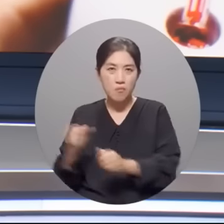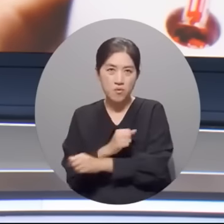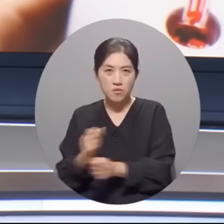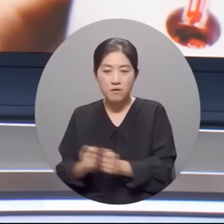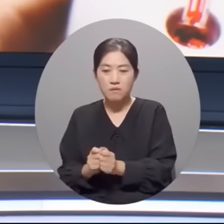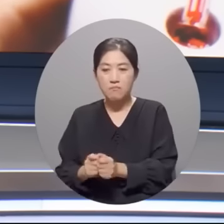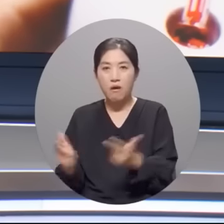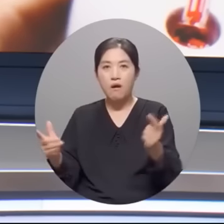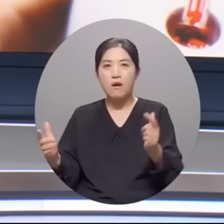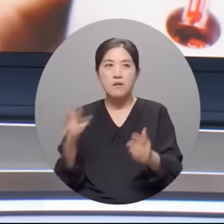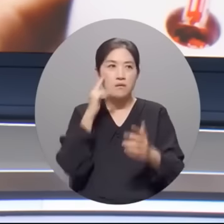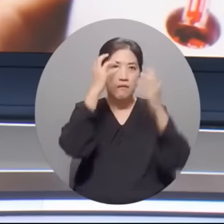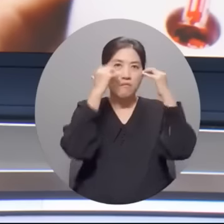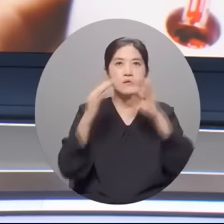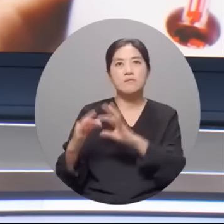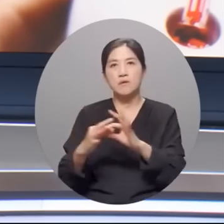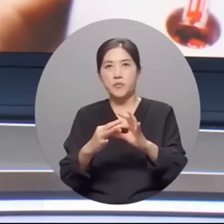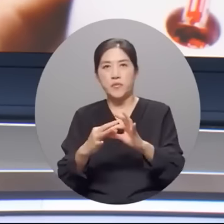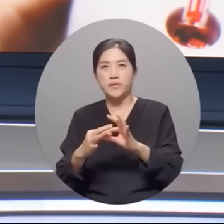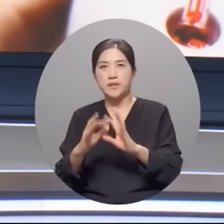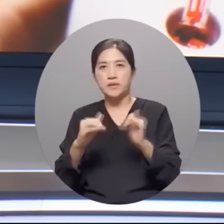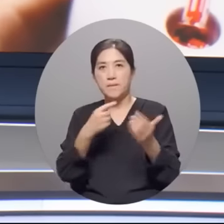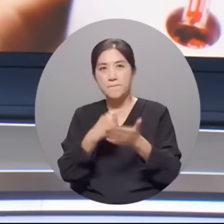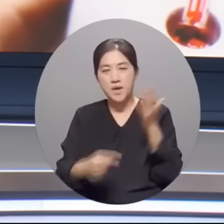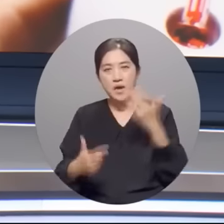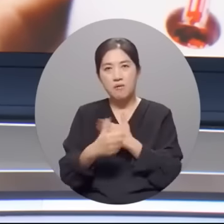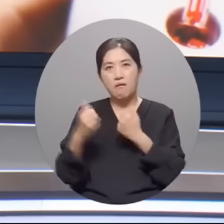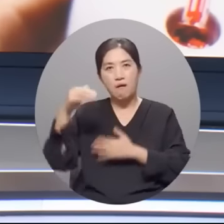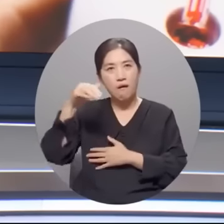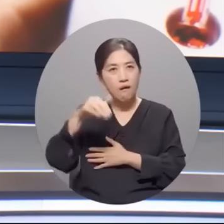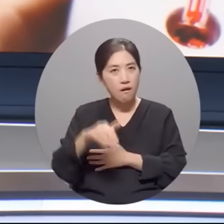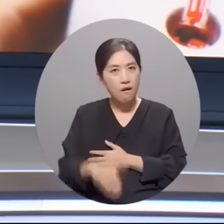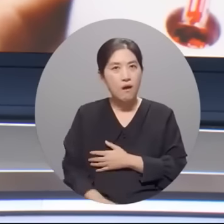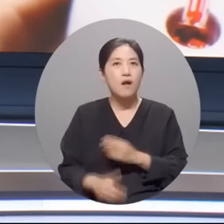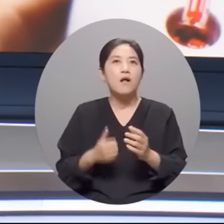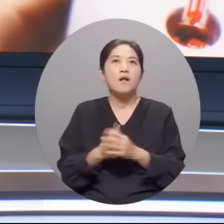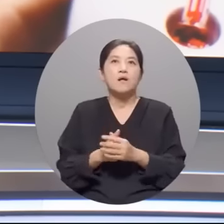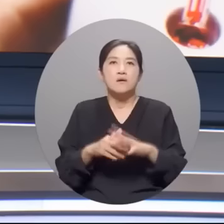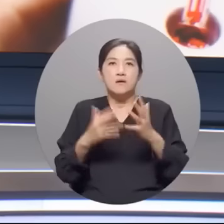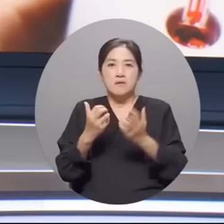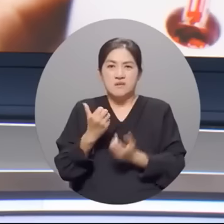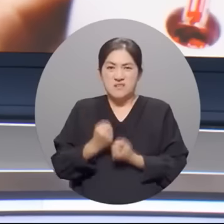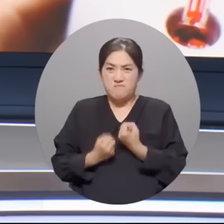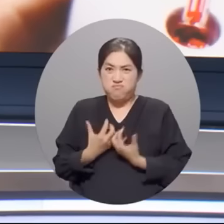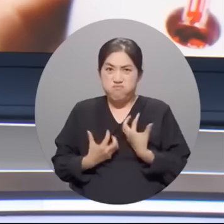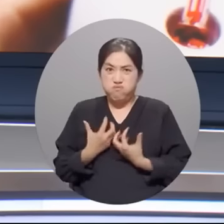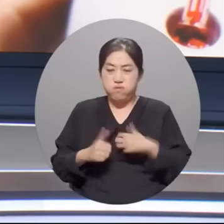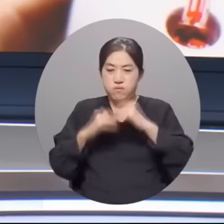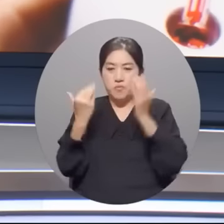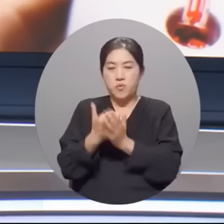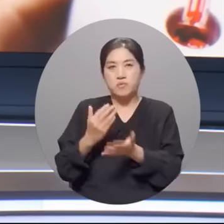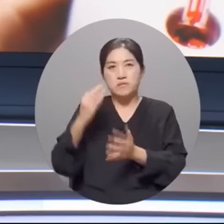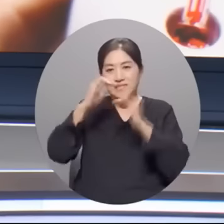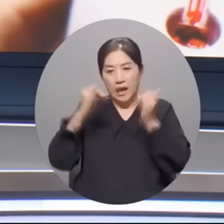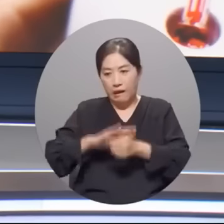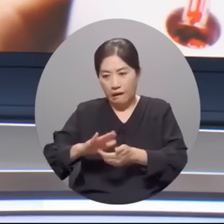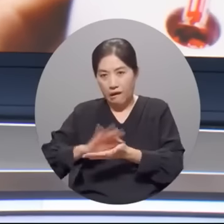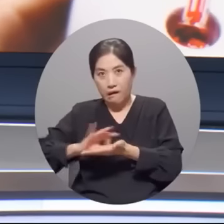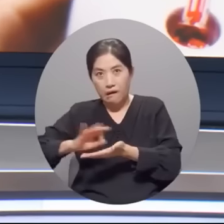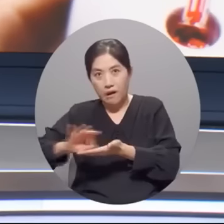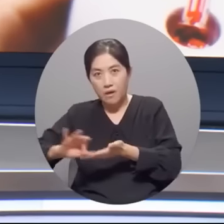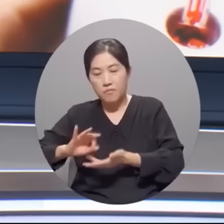연관성이 나타났습니다. 인명피해, 건강 악화, 그리고 또 이 모든 일들의 사회적 비용을 따지자면 그